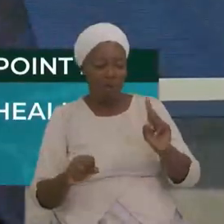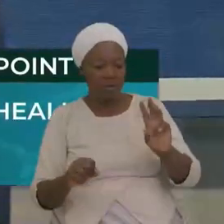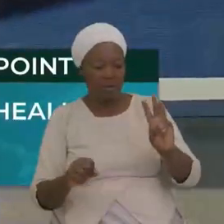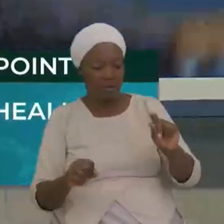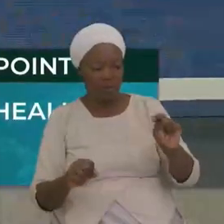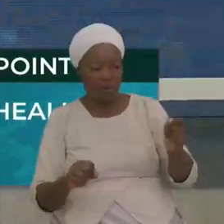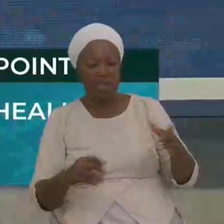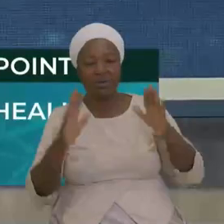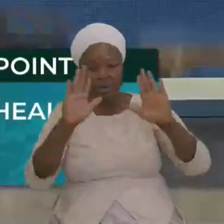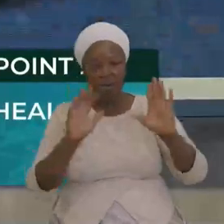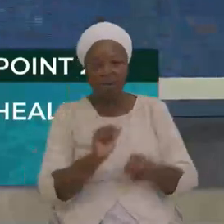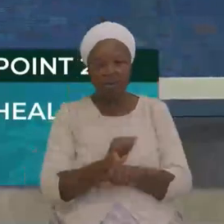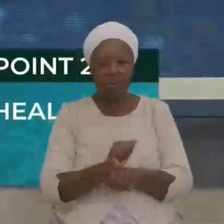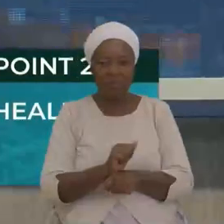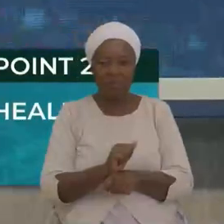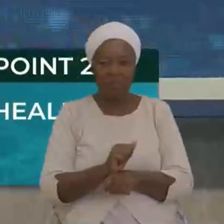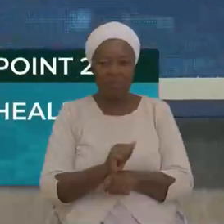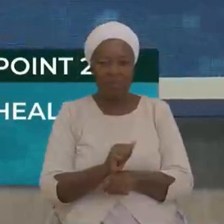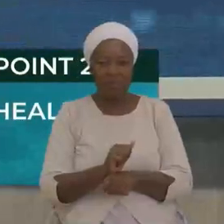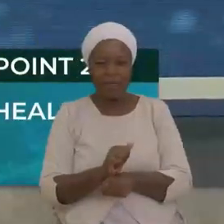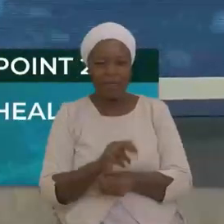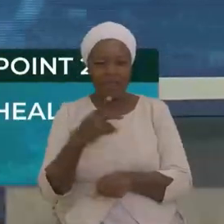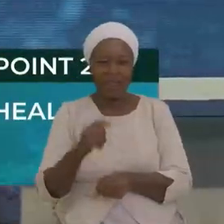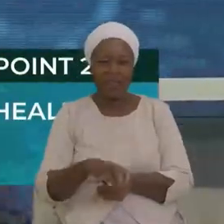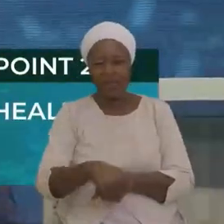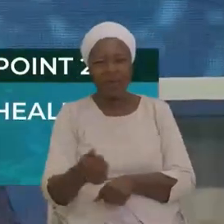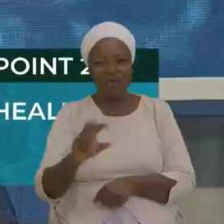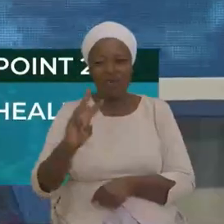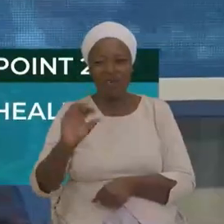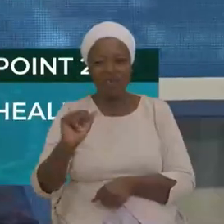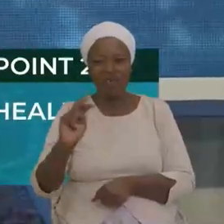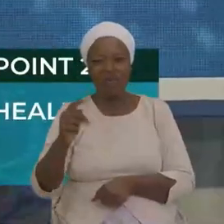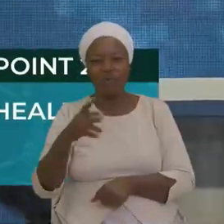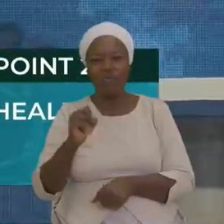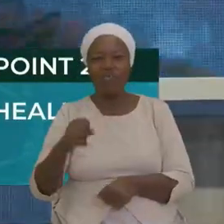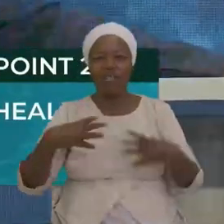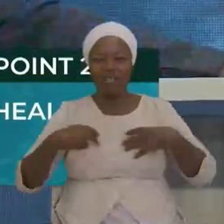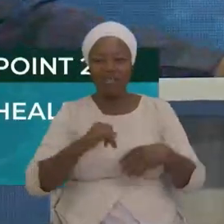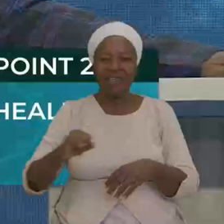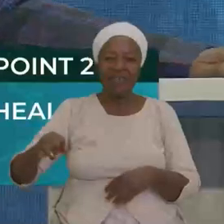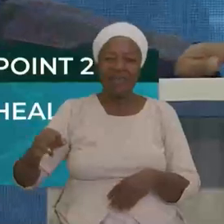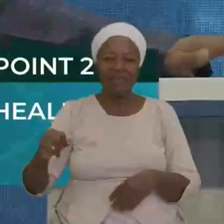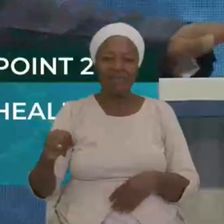Un aile miracle et l'autre aile de guérison.